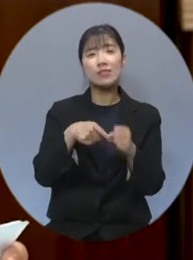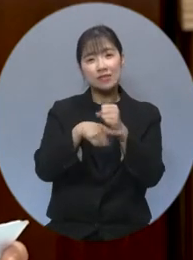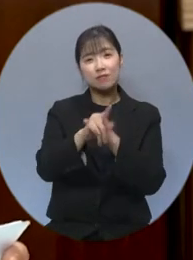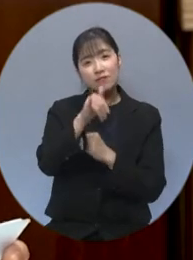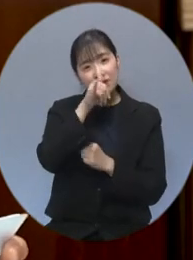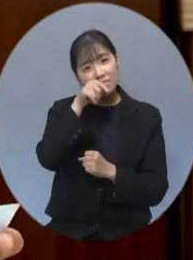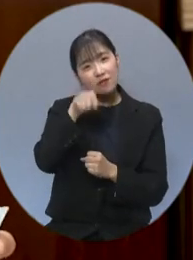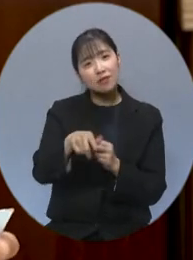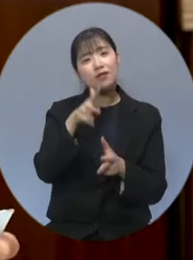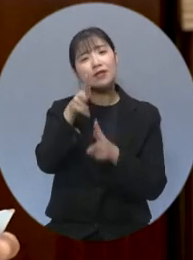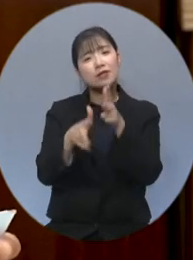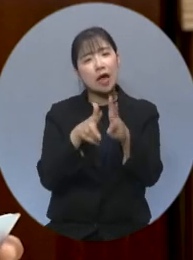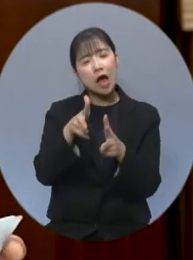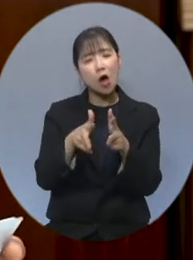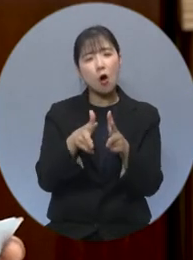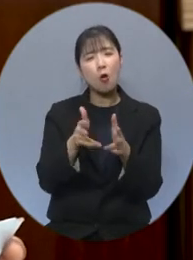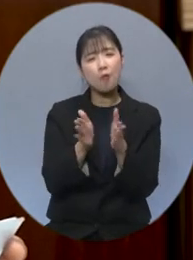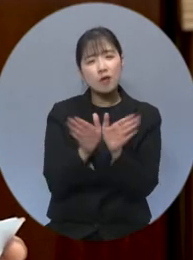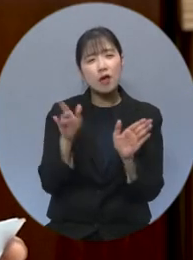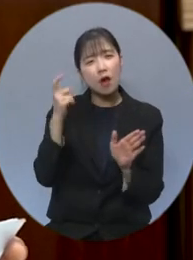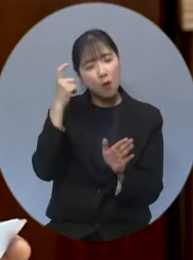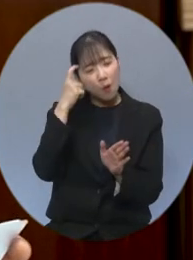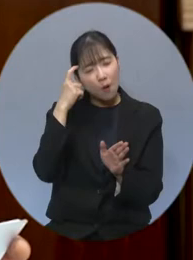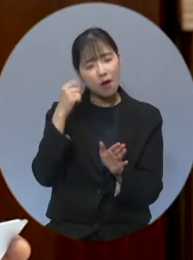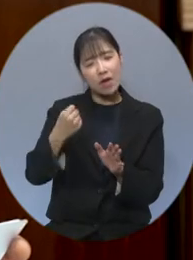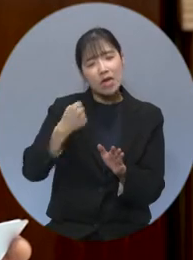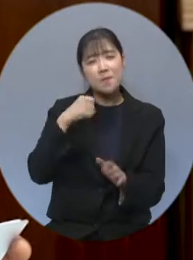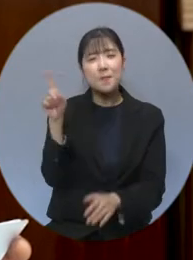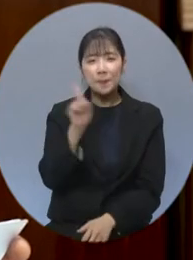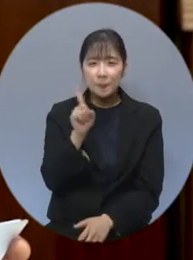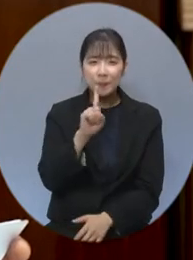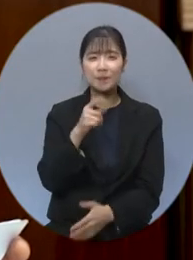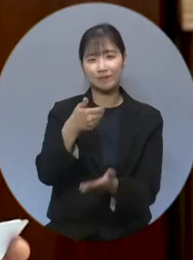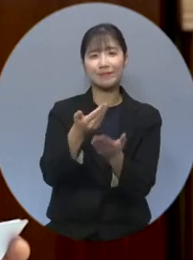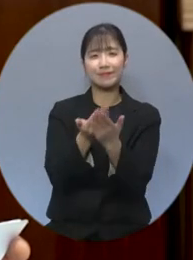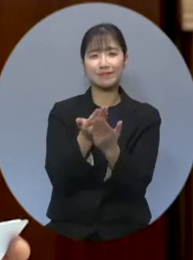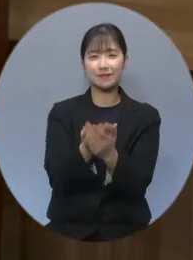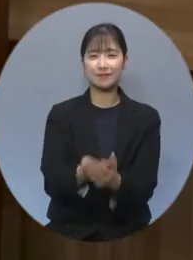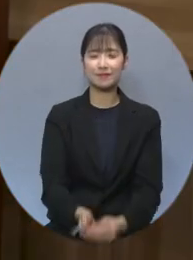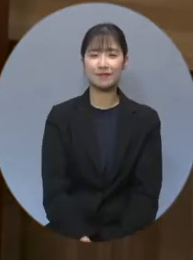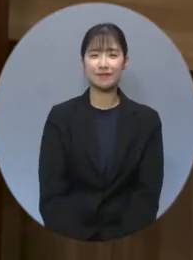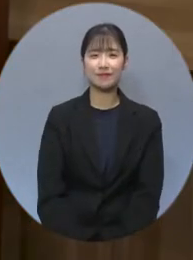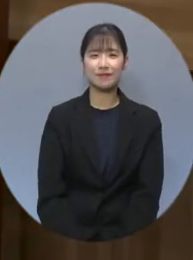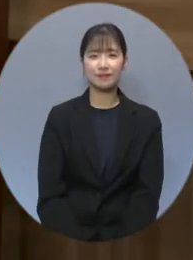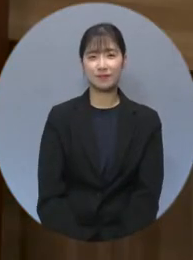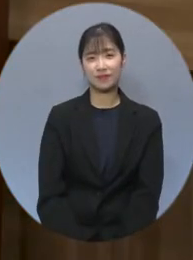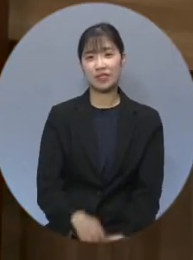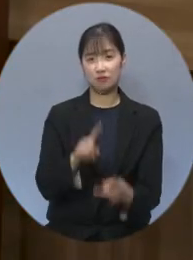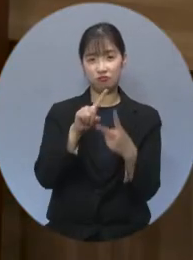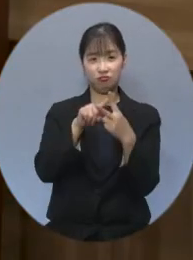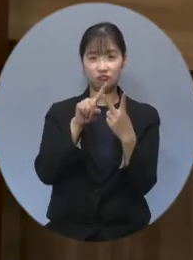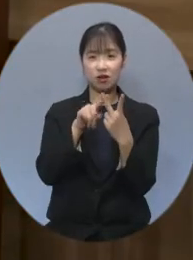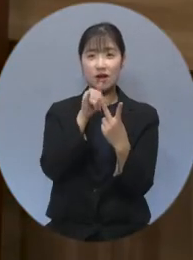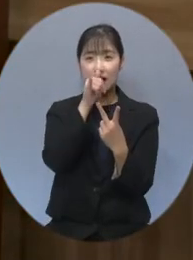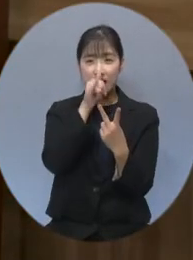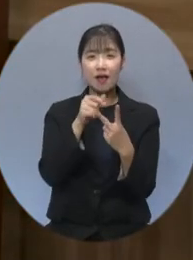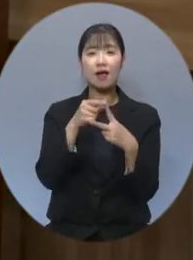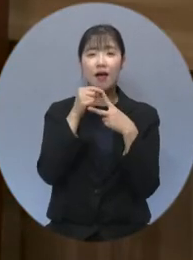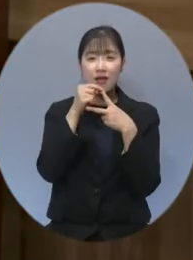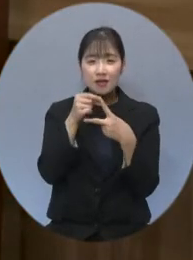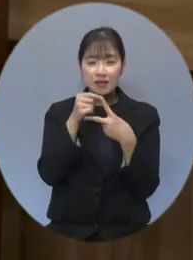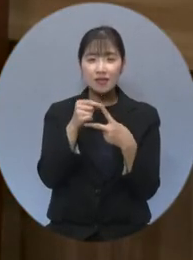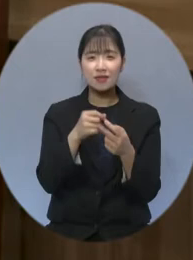이 사업의 추진 배경과 그리고 원동력이 뭐라고 생각하시는지 말씀 부탁드리겠습니다. 이제 두 가지 시스템이 있습니다.